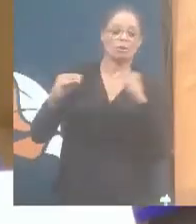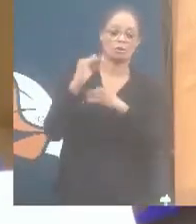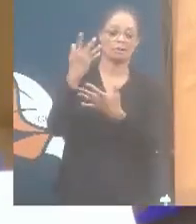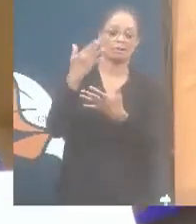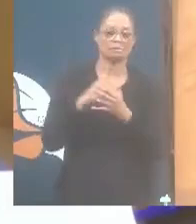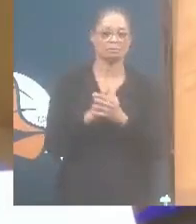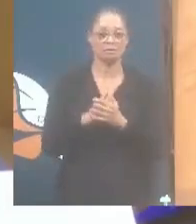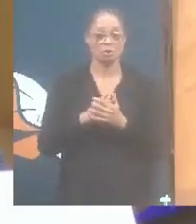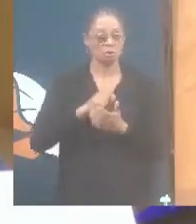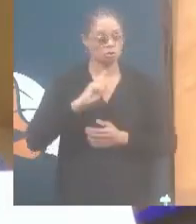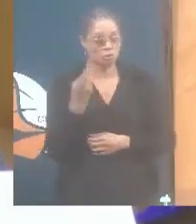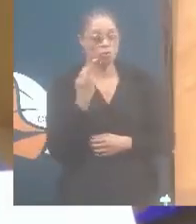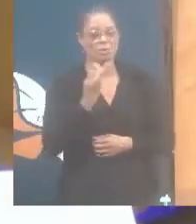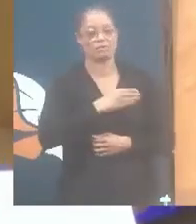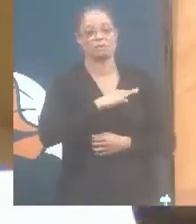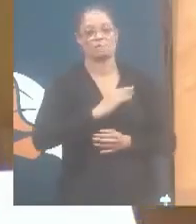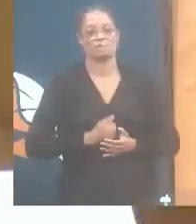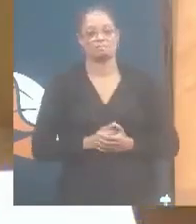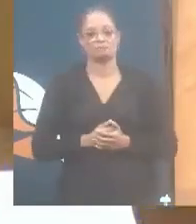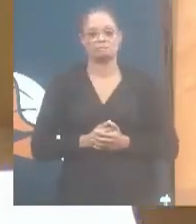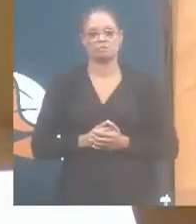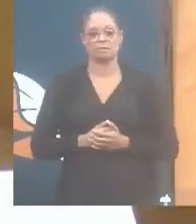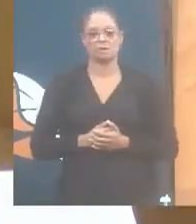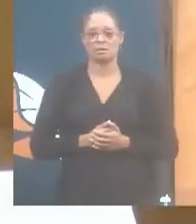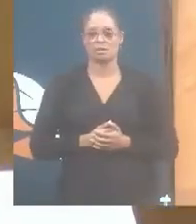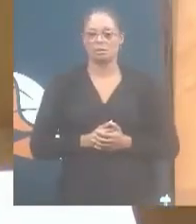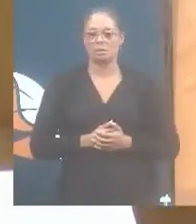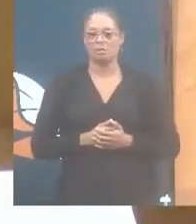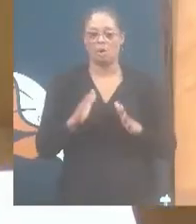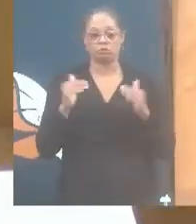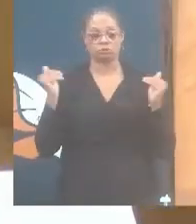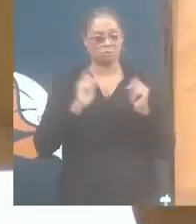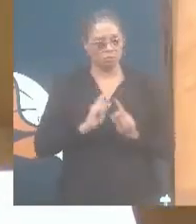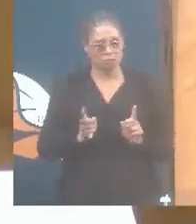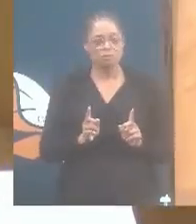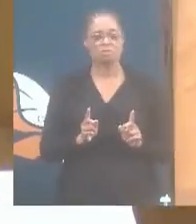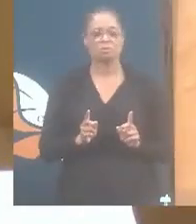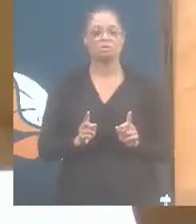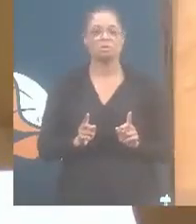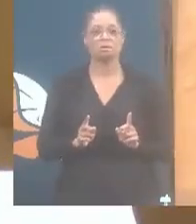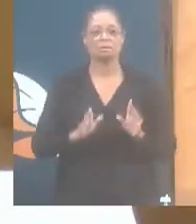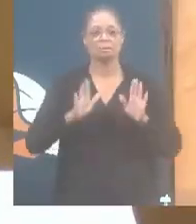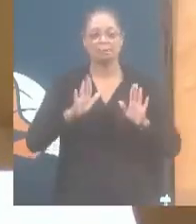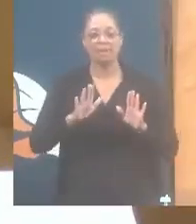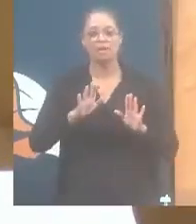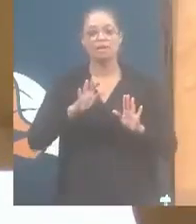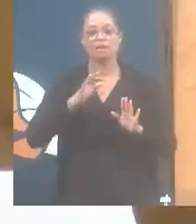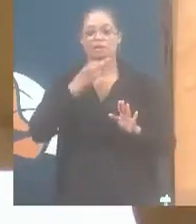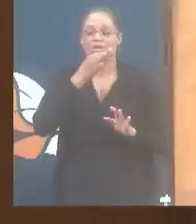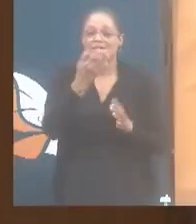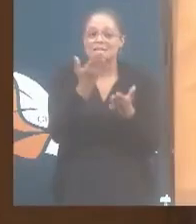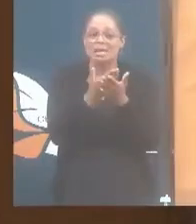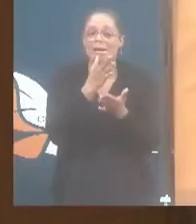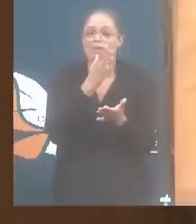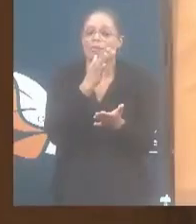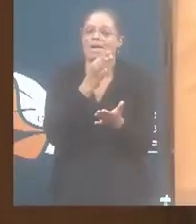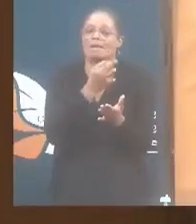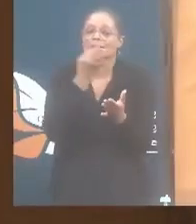Je dis bien, nous sommes tous responsables. Je ne me défie pas, je ne me dédouane pas. Mais je me dis que ça ne peut pas être un